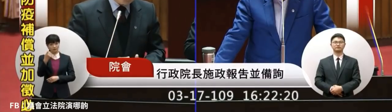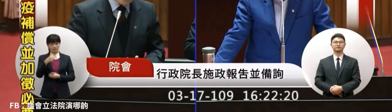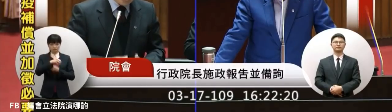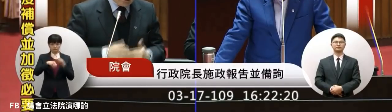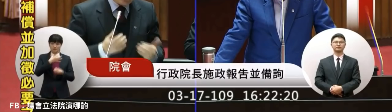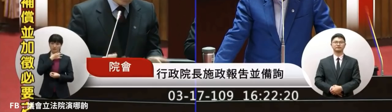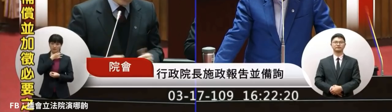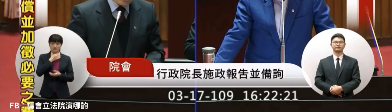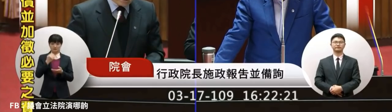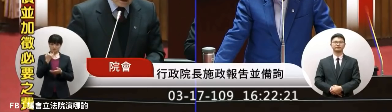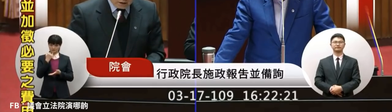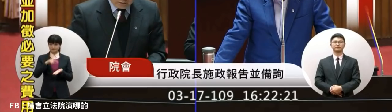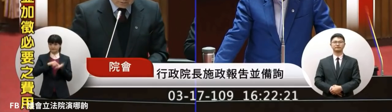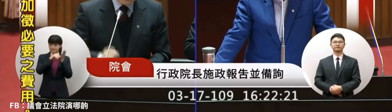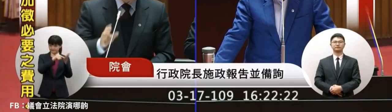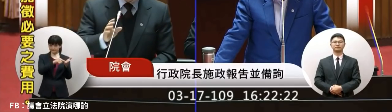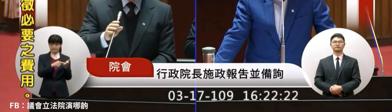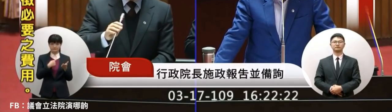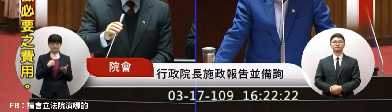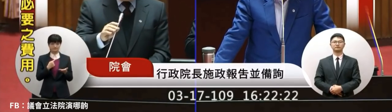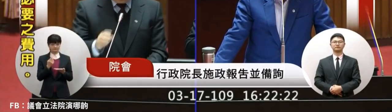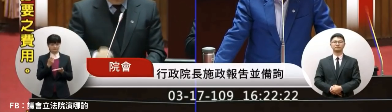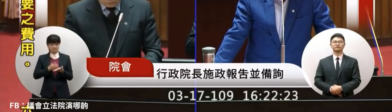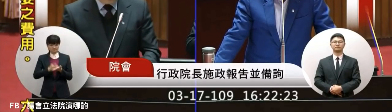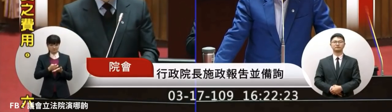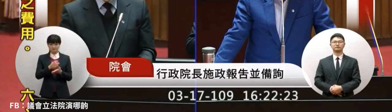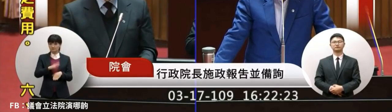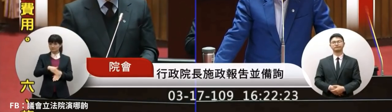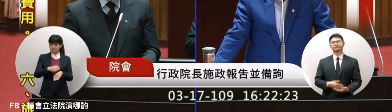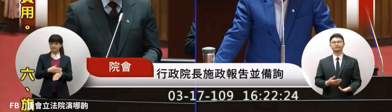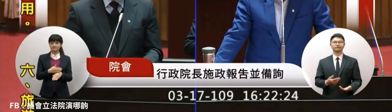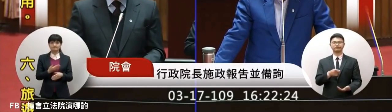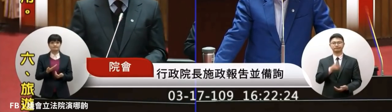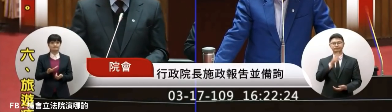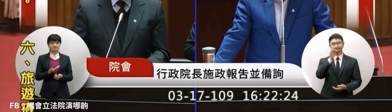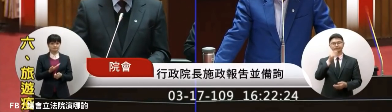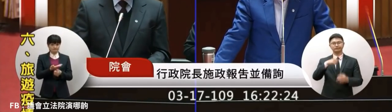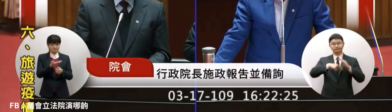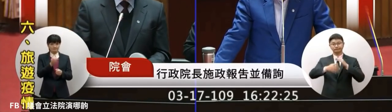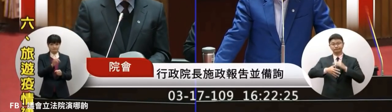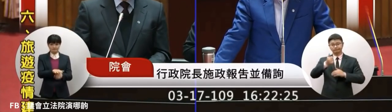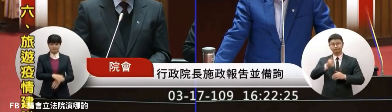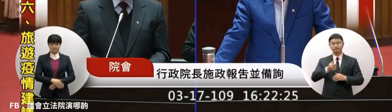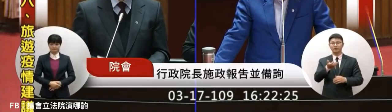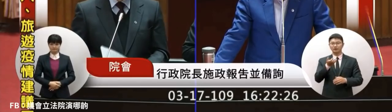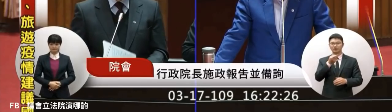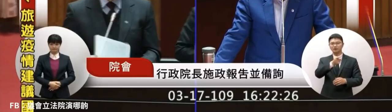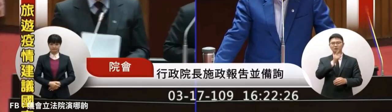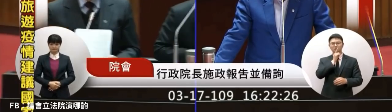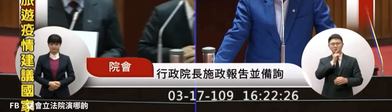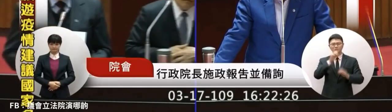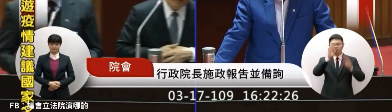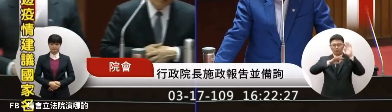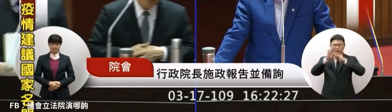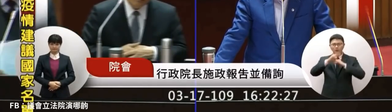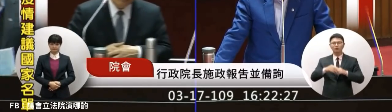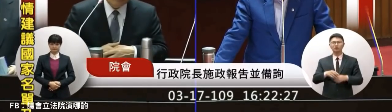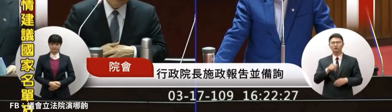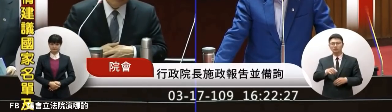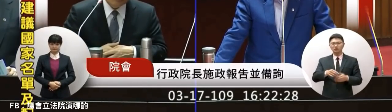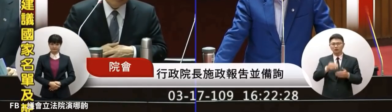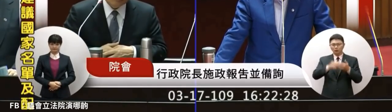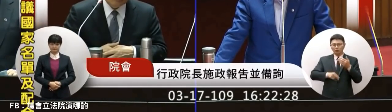可以来申请，那我们会从宽认定。 你看院长，他讲的太模糊，什么叫从宽认